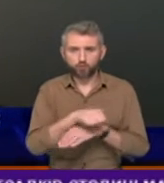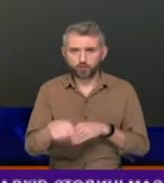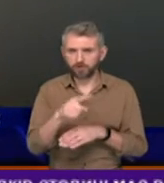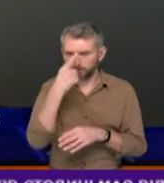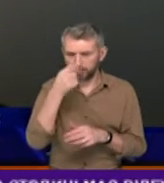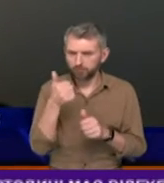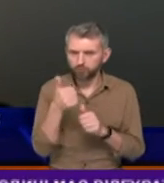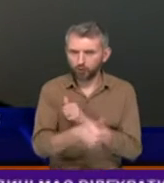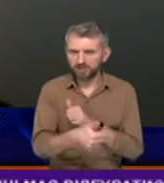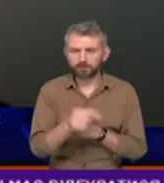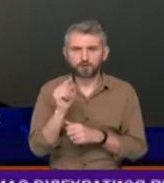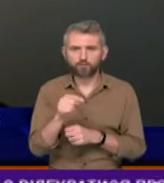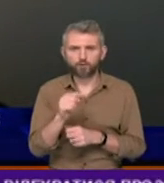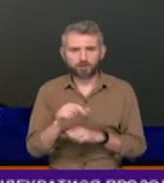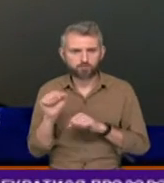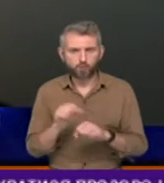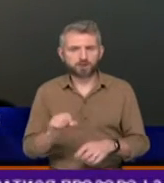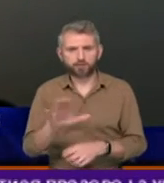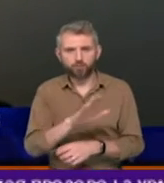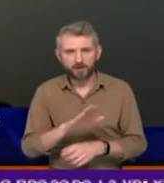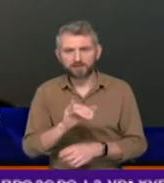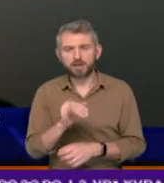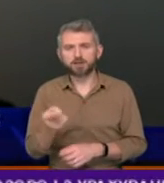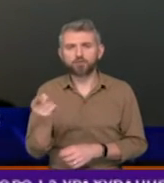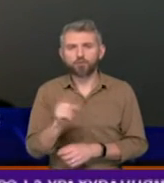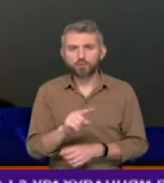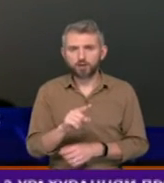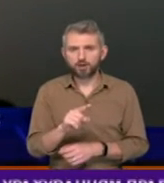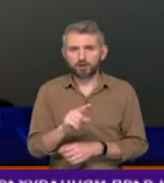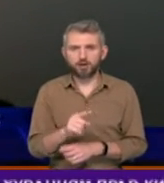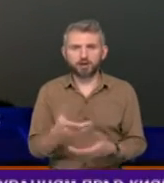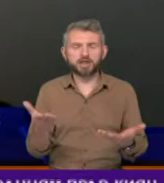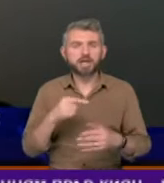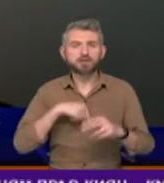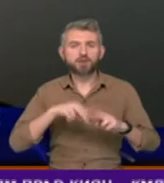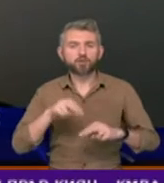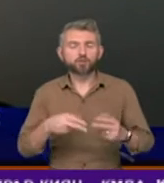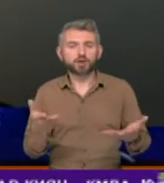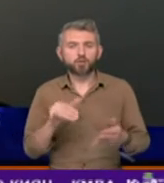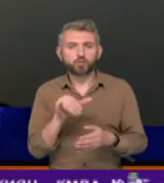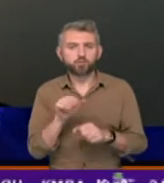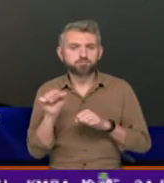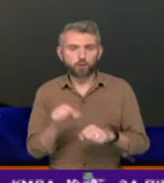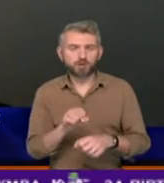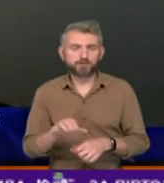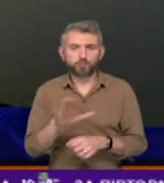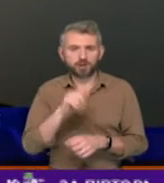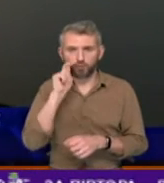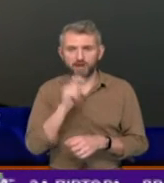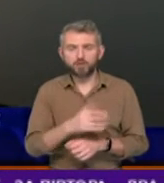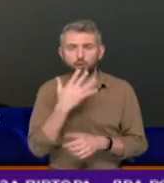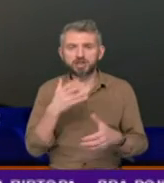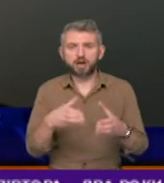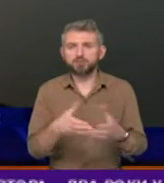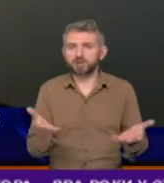прогресивна. Вона проєвропейська, і тому які настрої у проєвропейської української